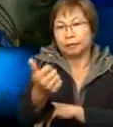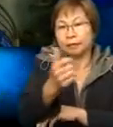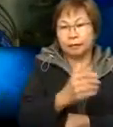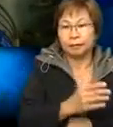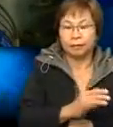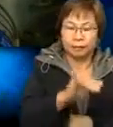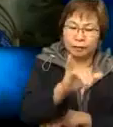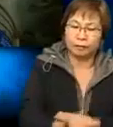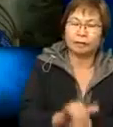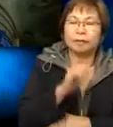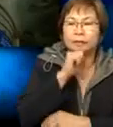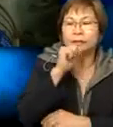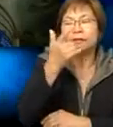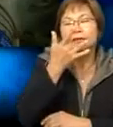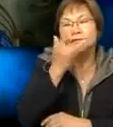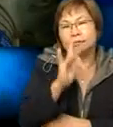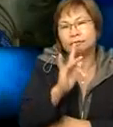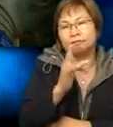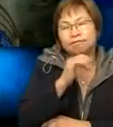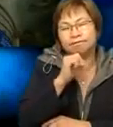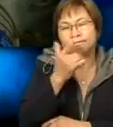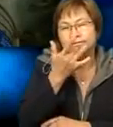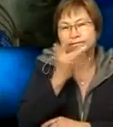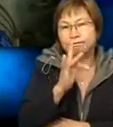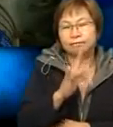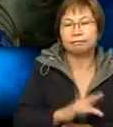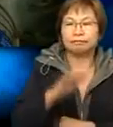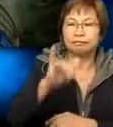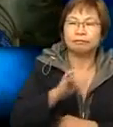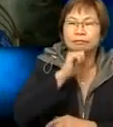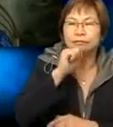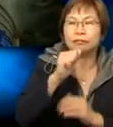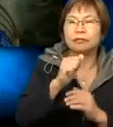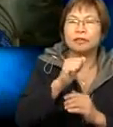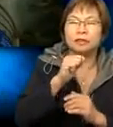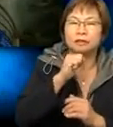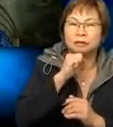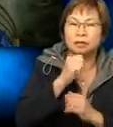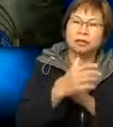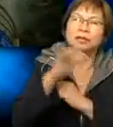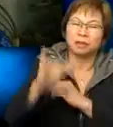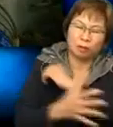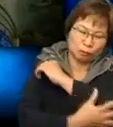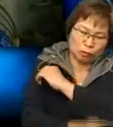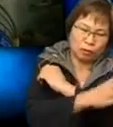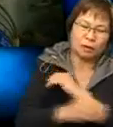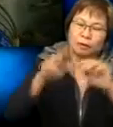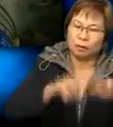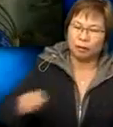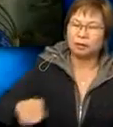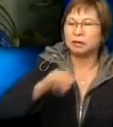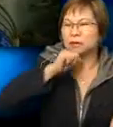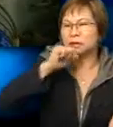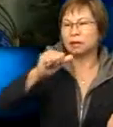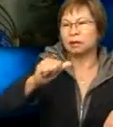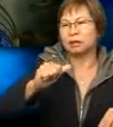lain yang tidak bernasib baik, yang tidak mampu dan pelajar